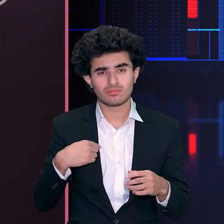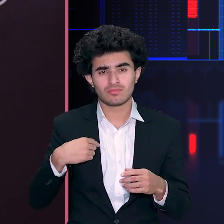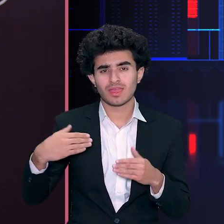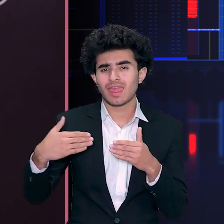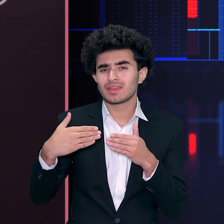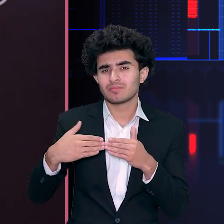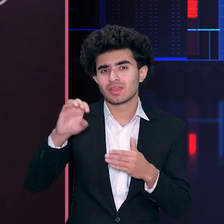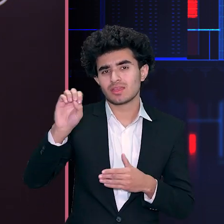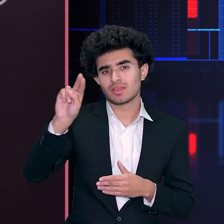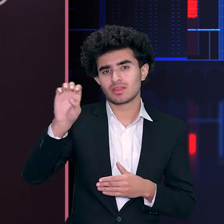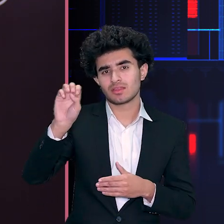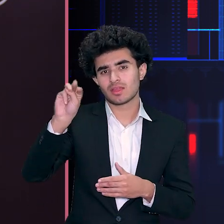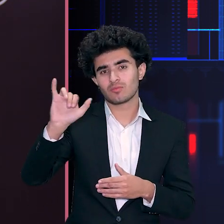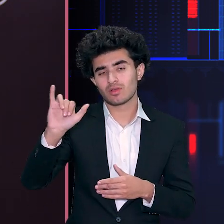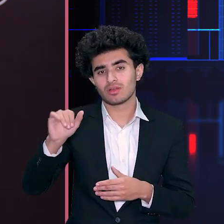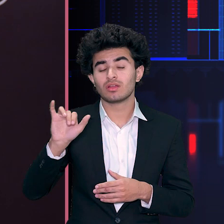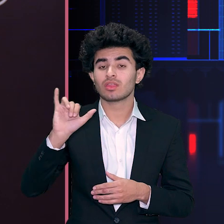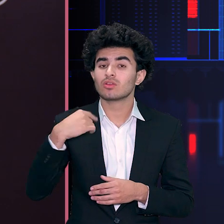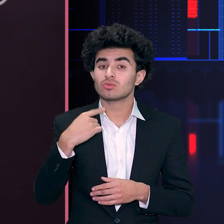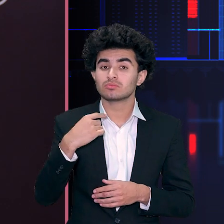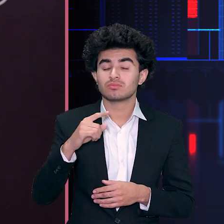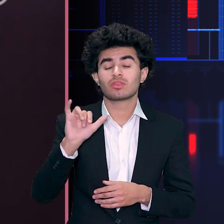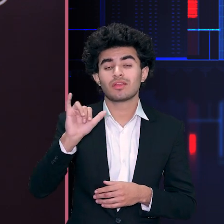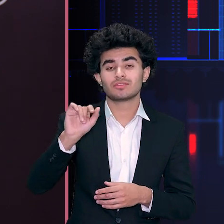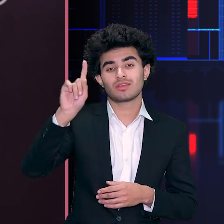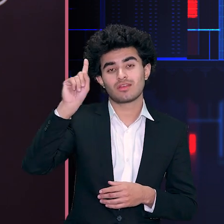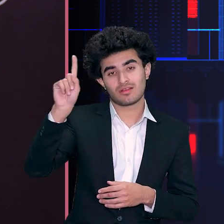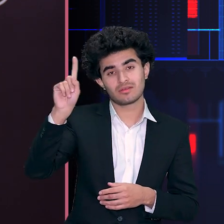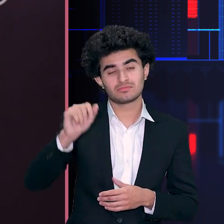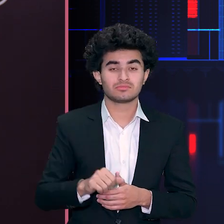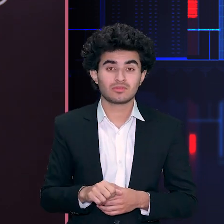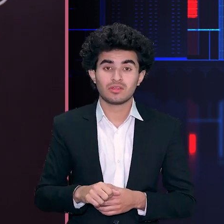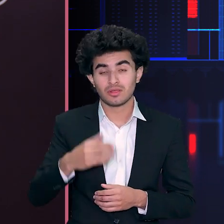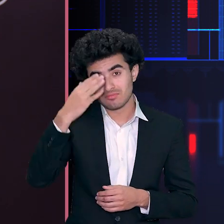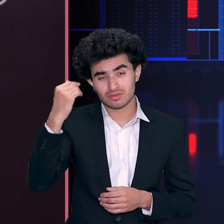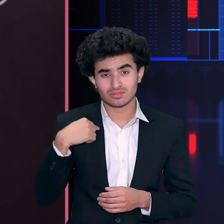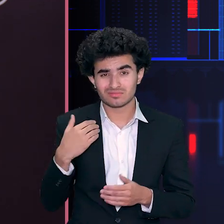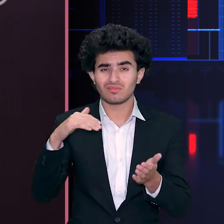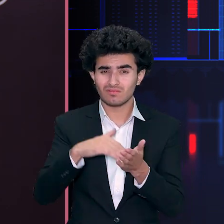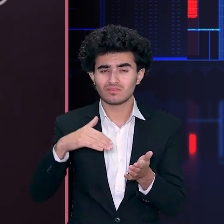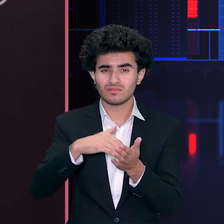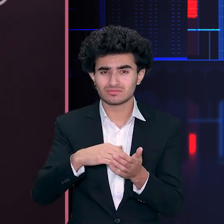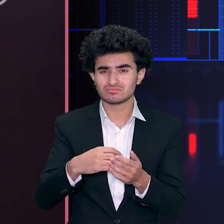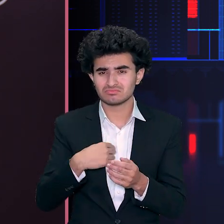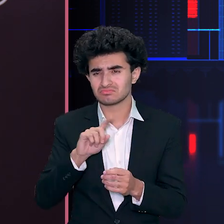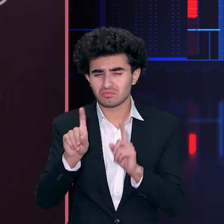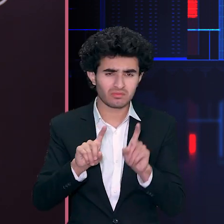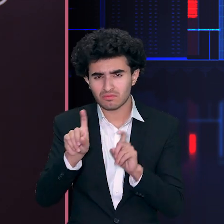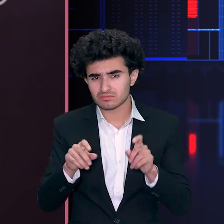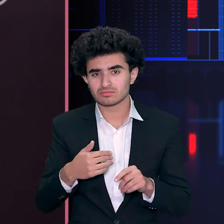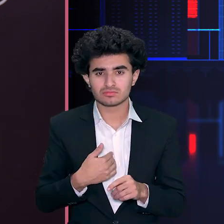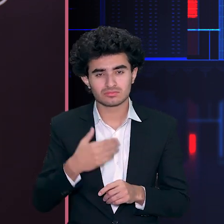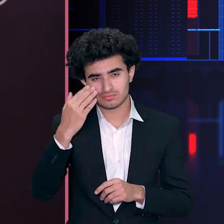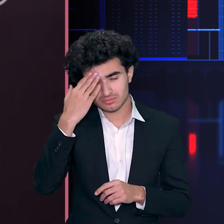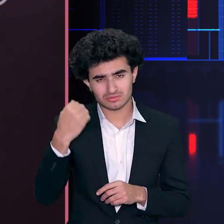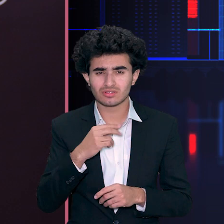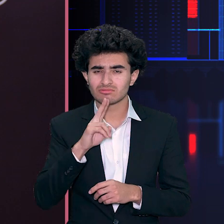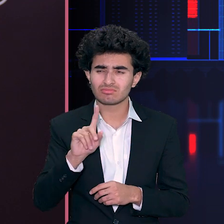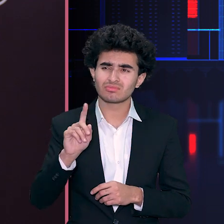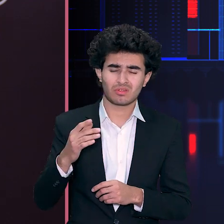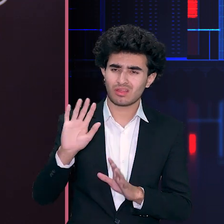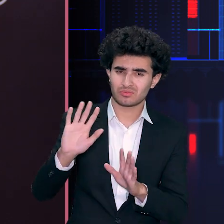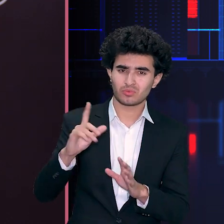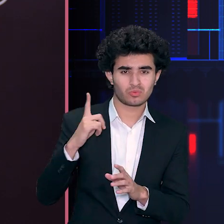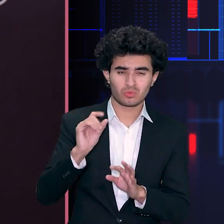یعنی سب سے بڑا دشمن میں جس کو سمجھتا تھا نا وہ اللہ پاک تھا. وہ اس طرح سے تھا کہ میں ہمیشہ آرگیو کرتا تھا